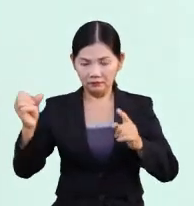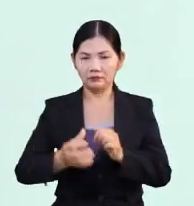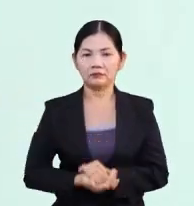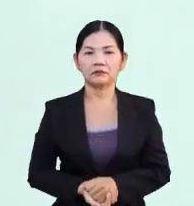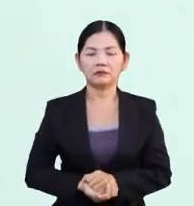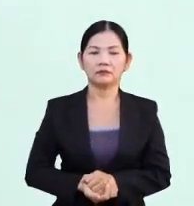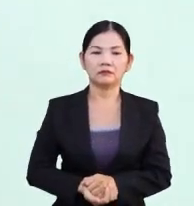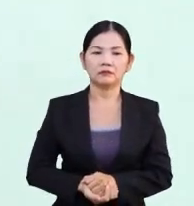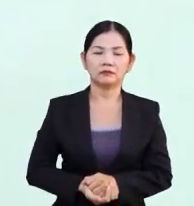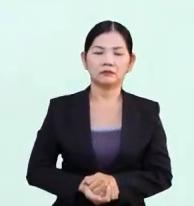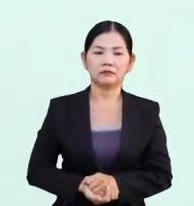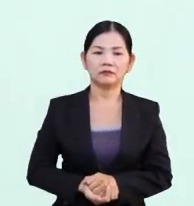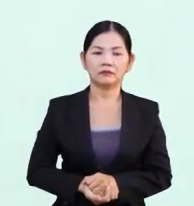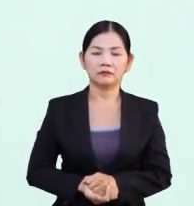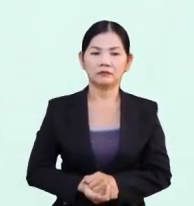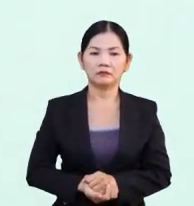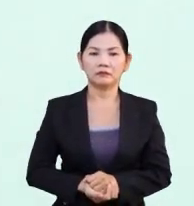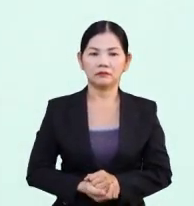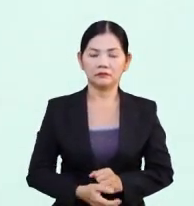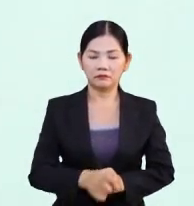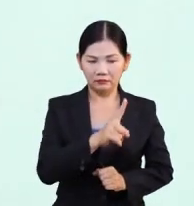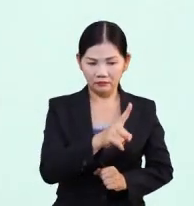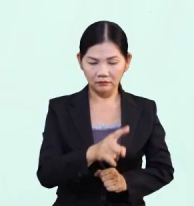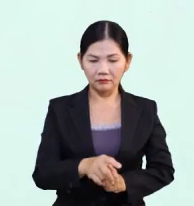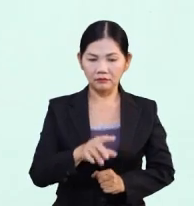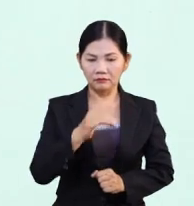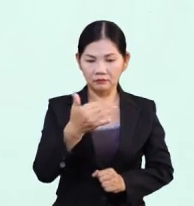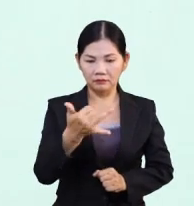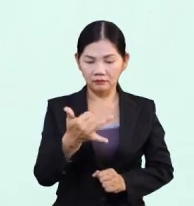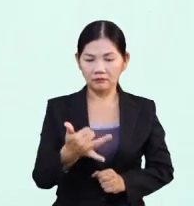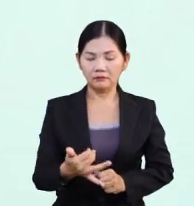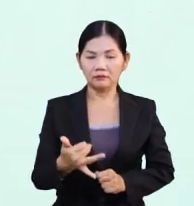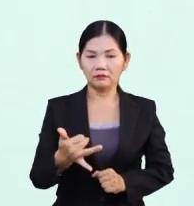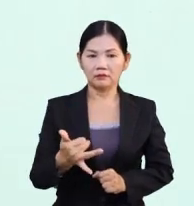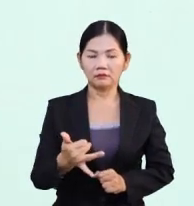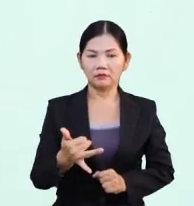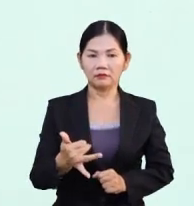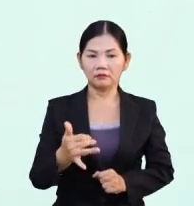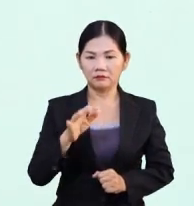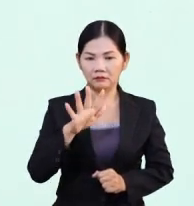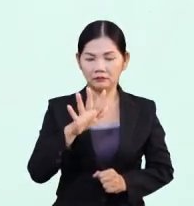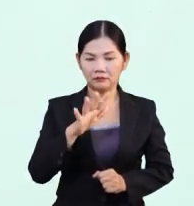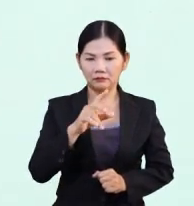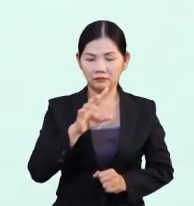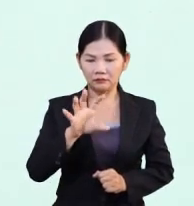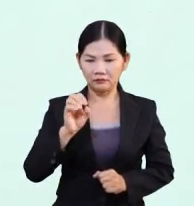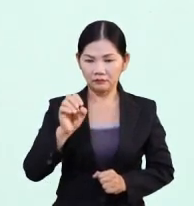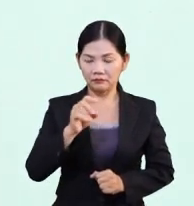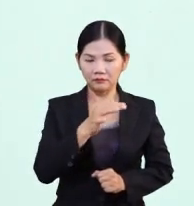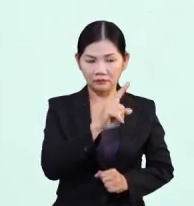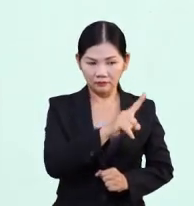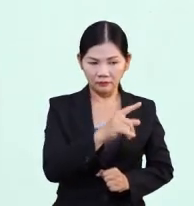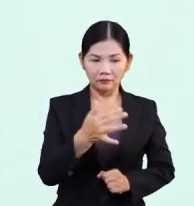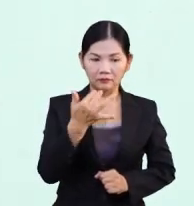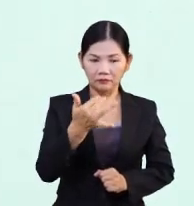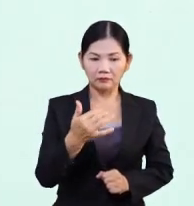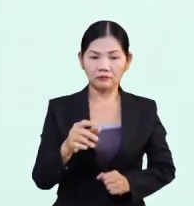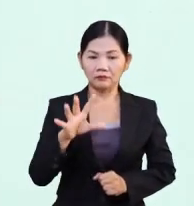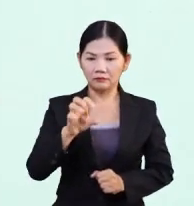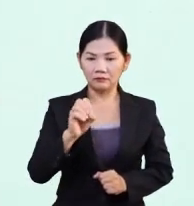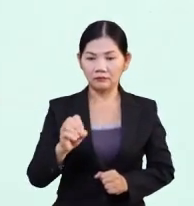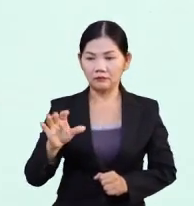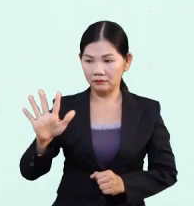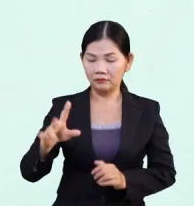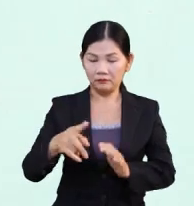kào. Chà, là bà lấy nè cứu cứ. Mùi bón trăm pi rơi. Chà, pram, mùi pon, pram, pi rồi pram. Chà,